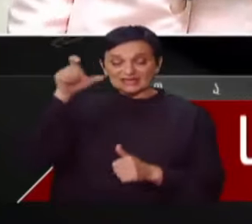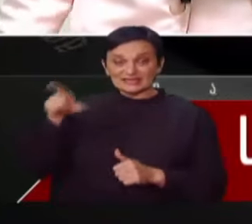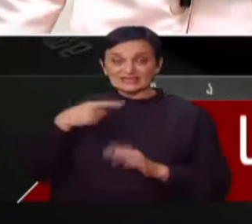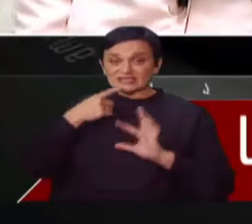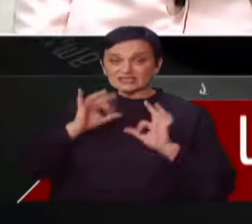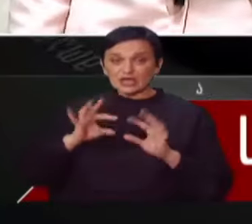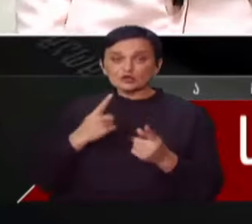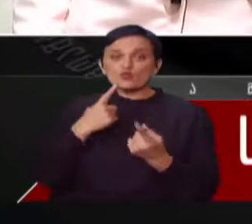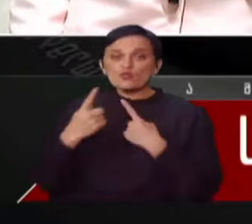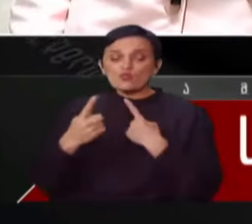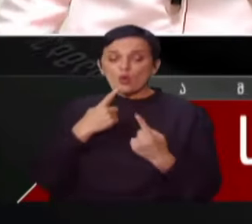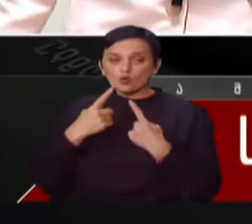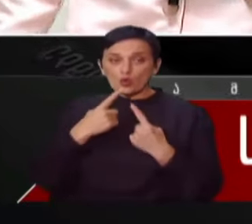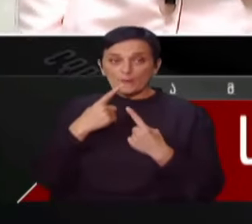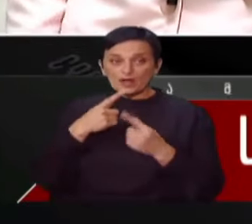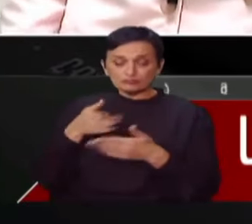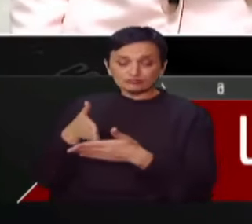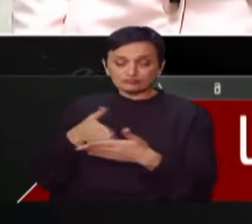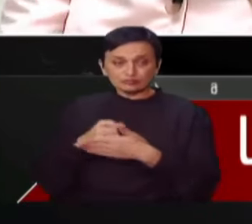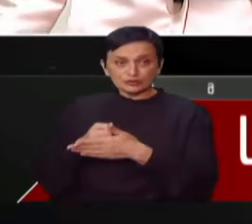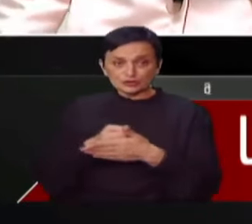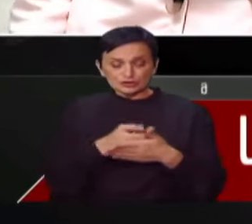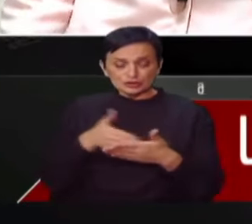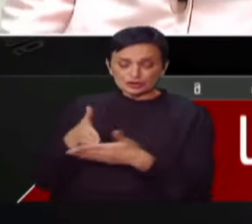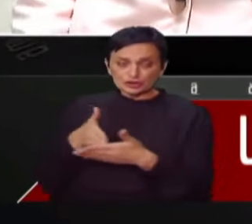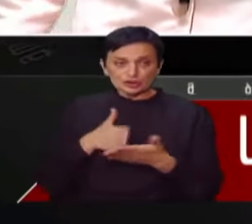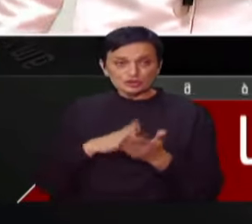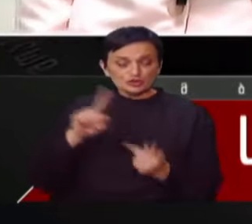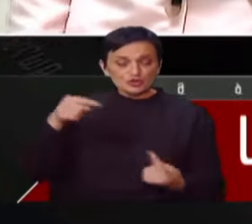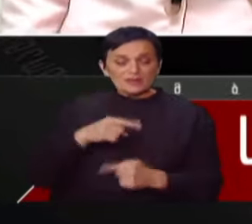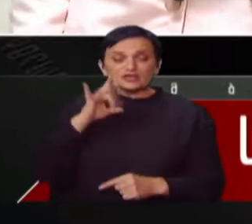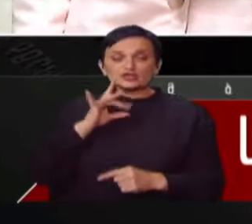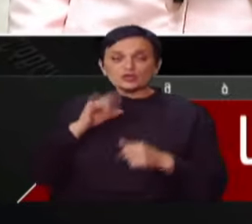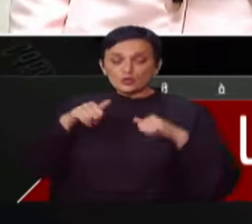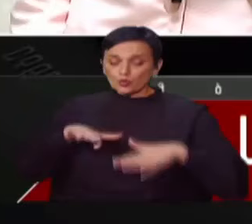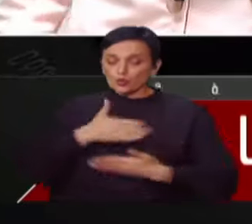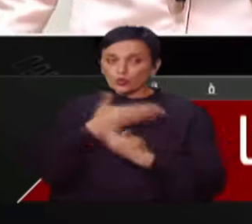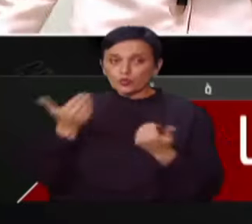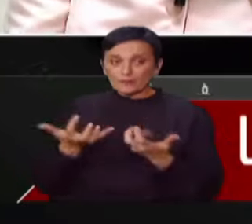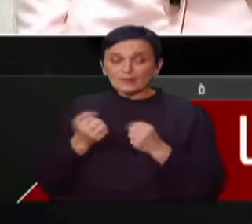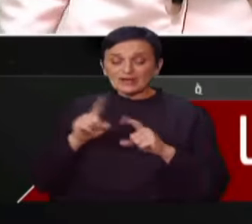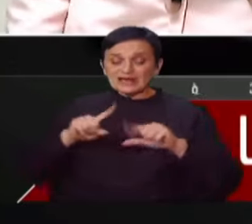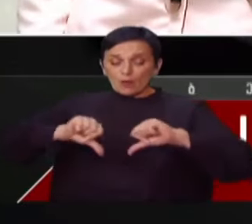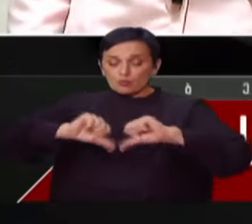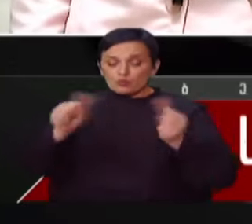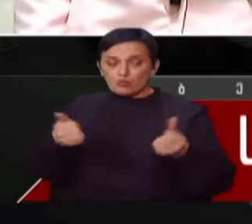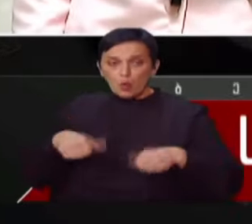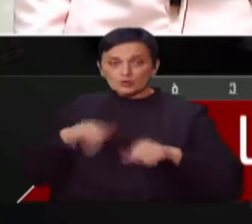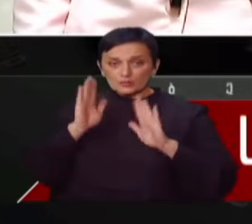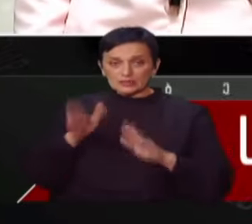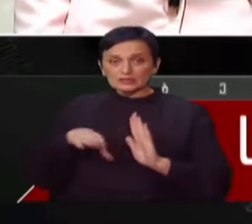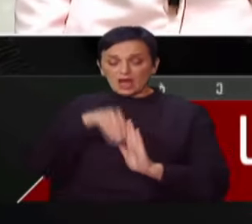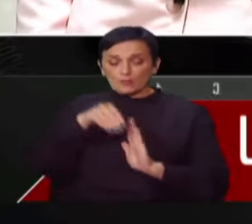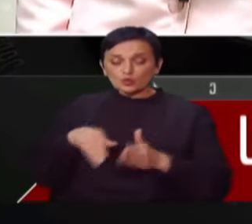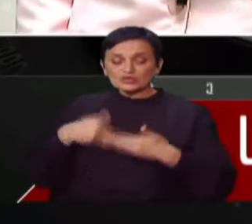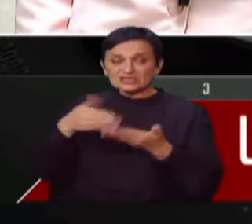ეს მოლაპარაკებები შევიდა ჩიხში, შესაბამისად ჯერჯერობით არ აქვს გადაწყვეტილება მიღებული რა ფორმით წარსდგება ის